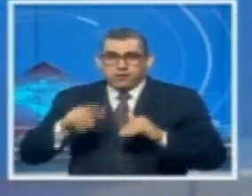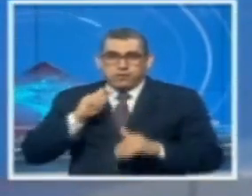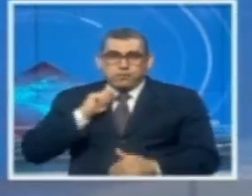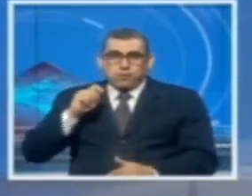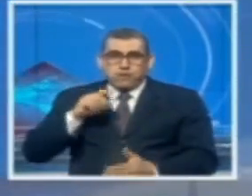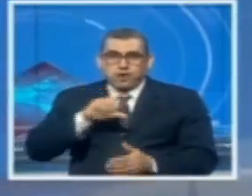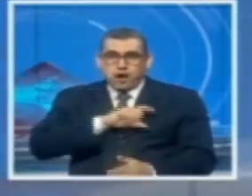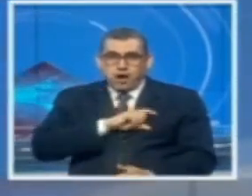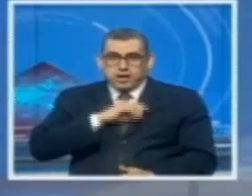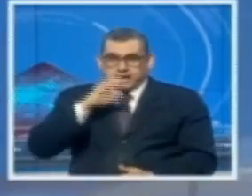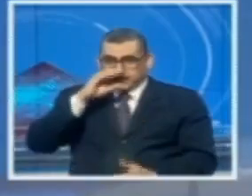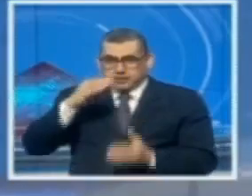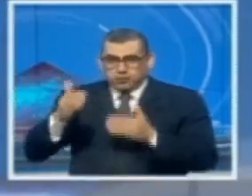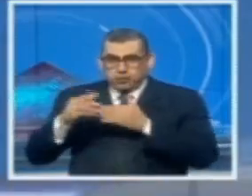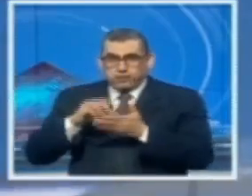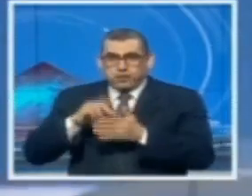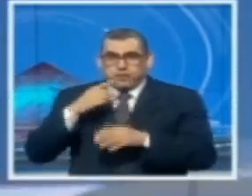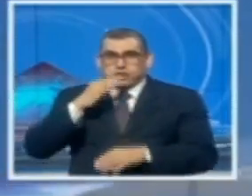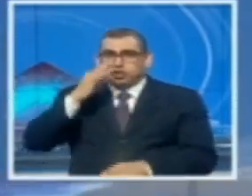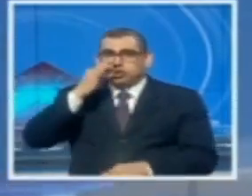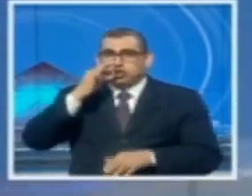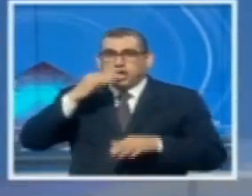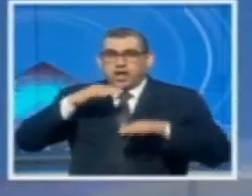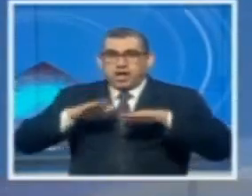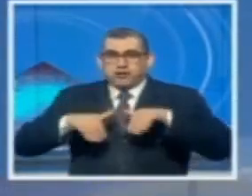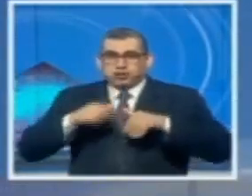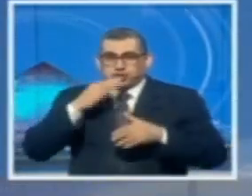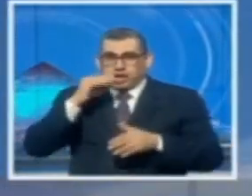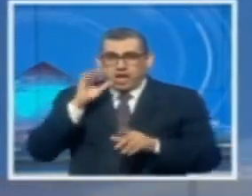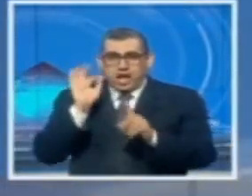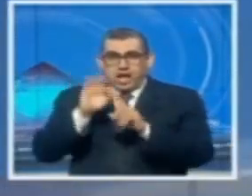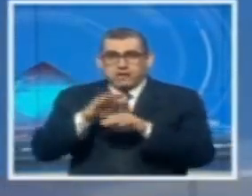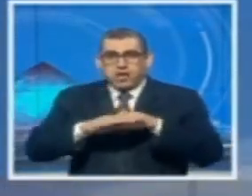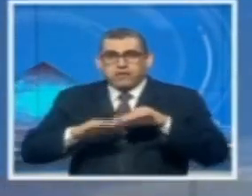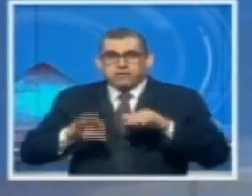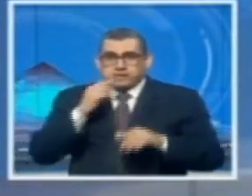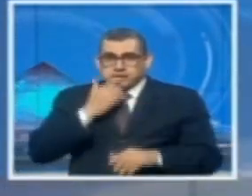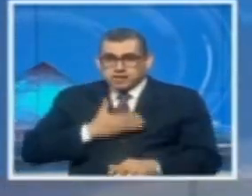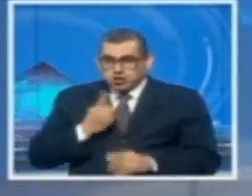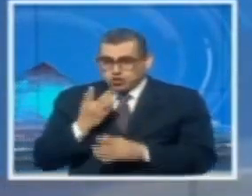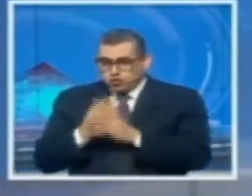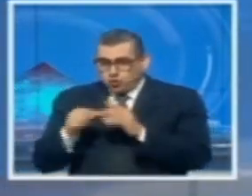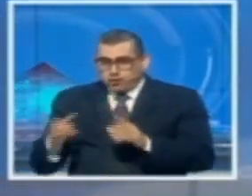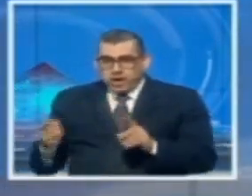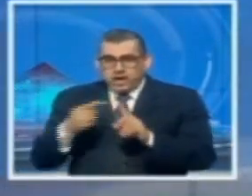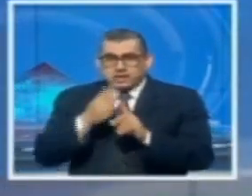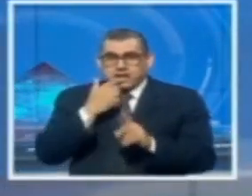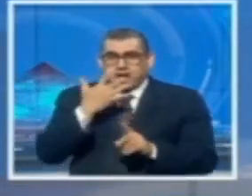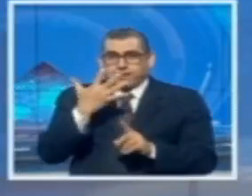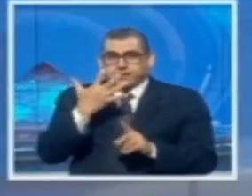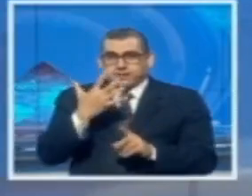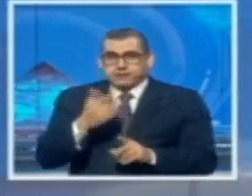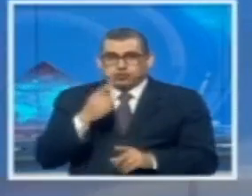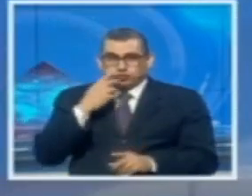بمحافظتي القاهرة والجيزة ضد مرض شلل الأطفال، والتي تستهدف الأطفال من سن يوم وحتى 5 سنوات.